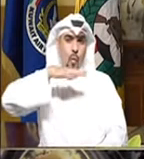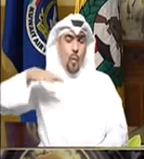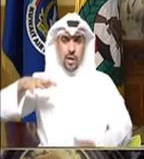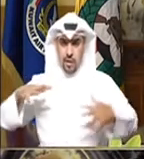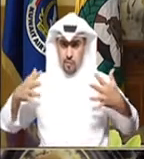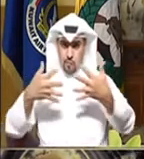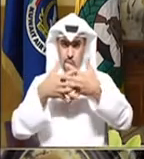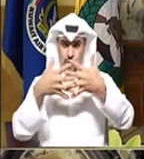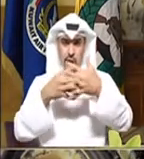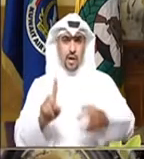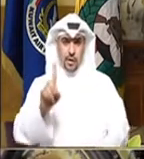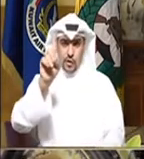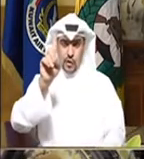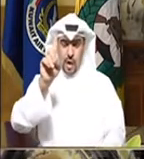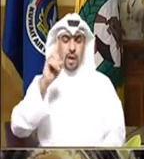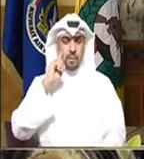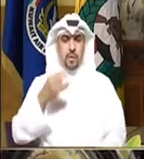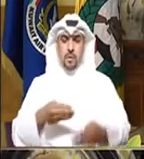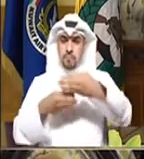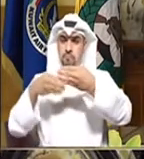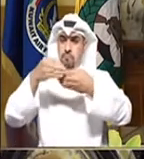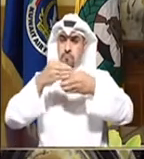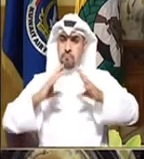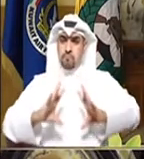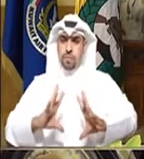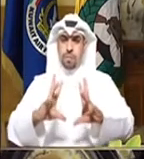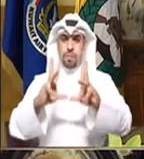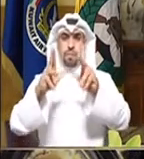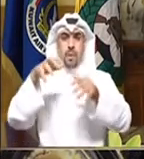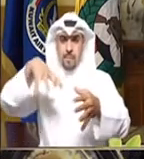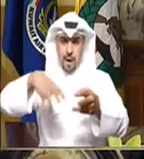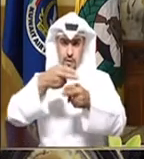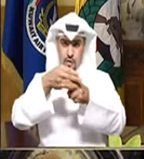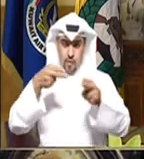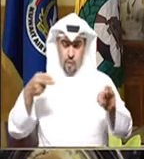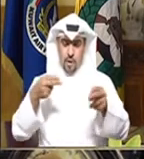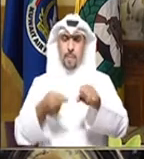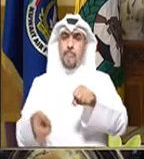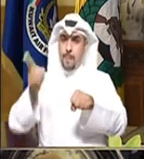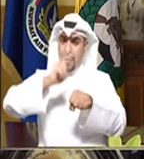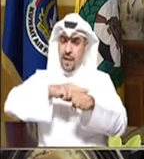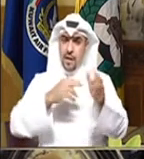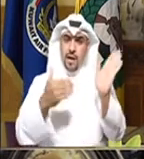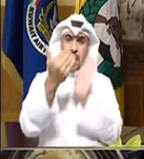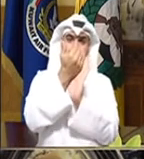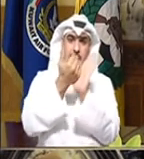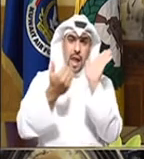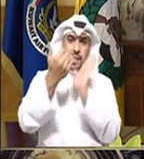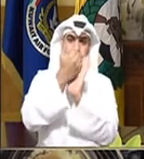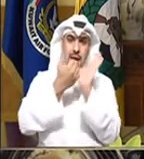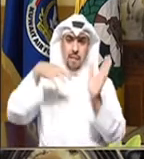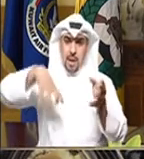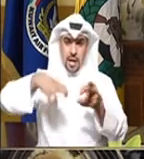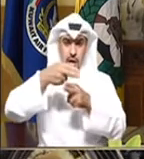والبناء وإلى النهوض باقتصادنا الوطني وتنويع مصادر الدخل